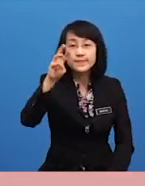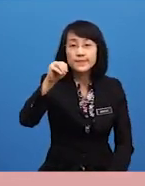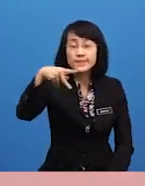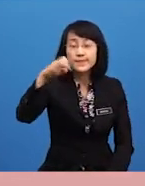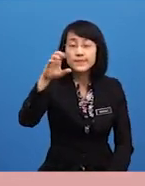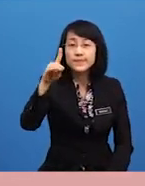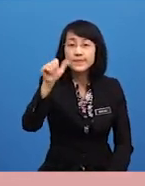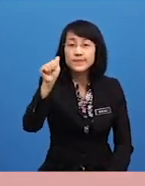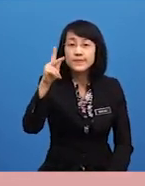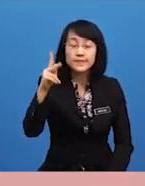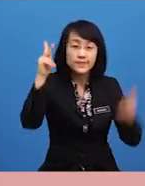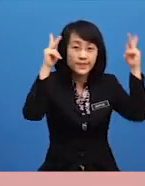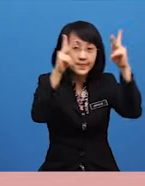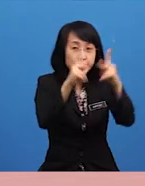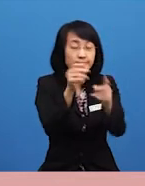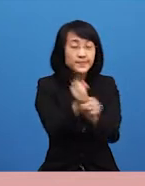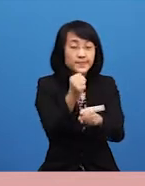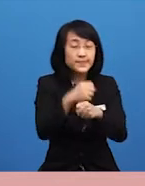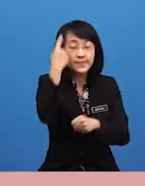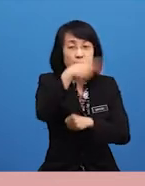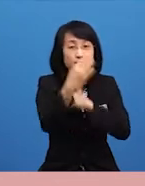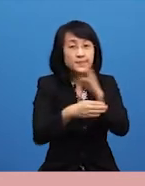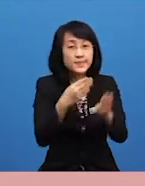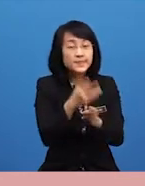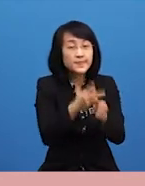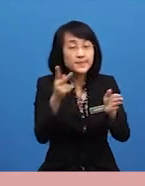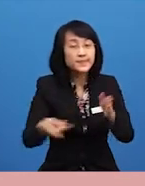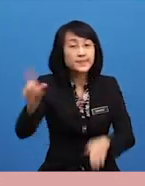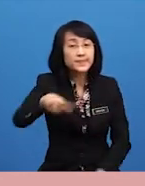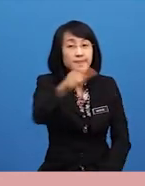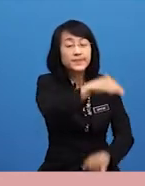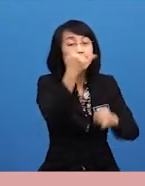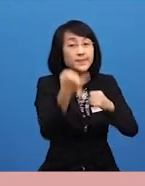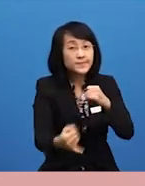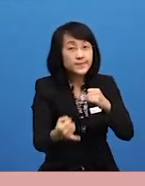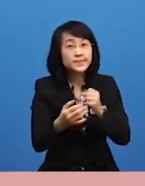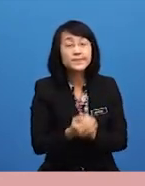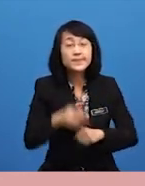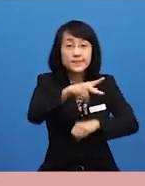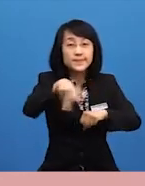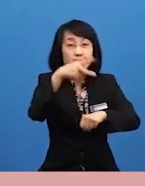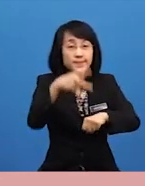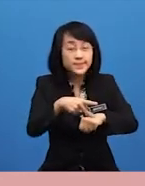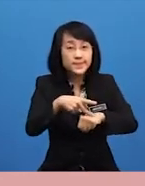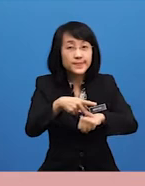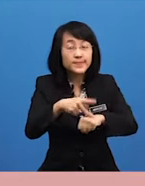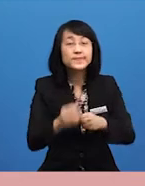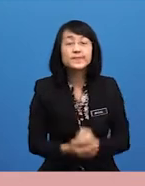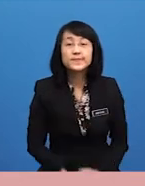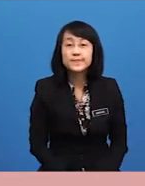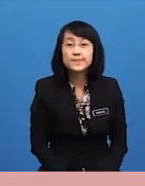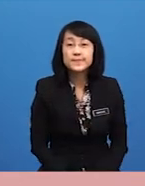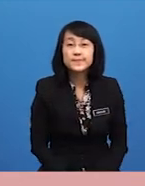Pahang. Bentuk muka bumi di pinggir laut yang terakhir ialah pulau.